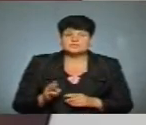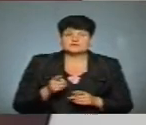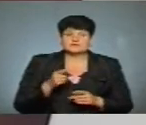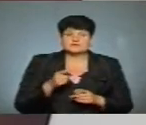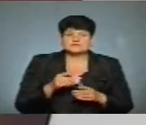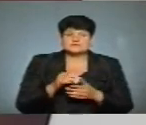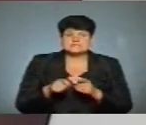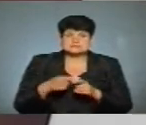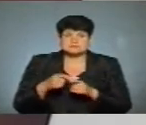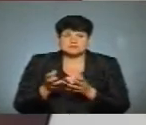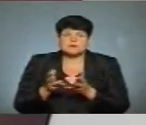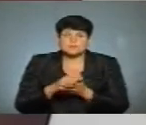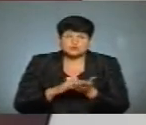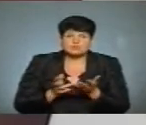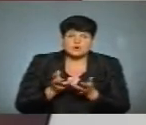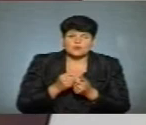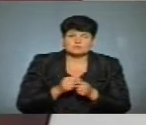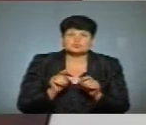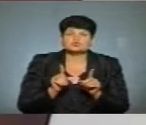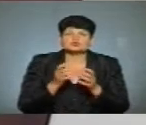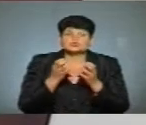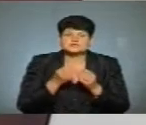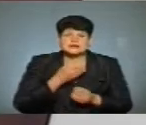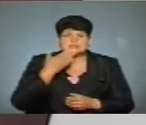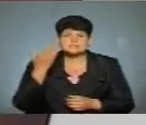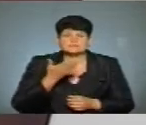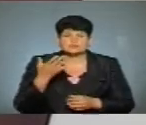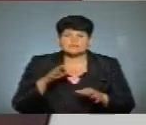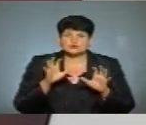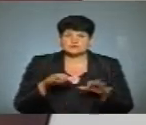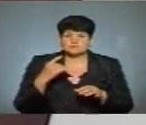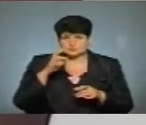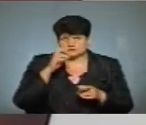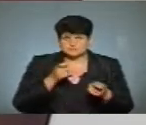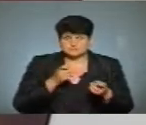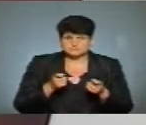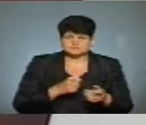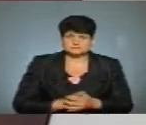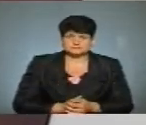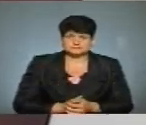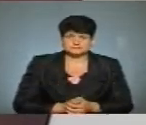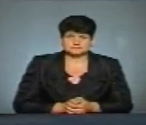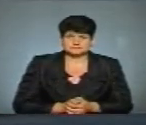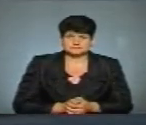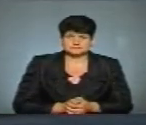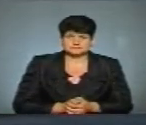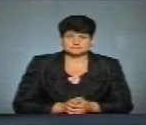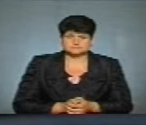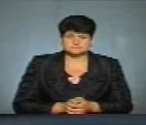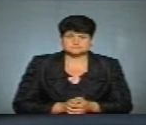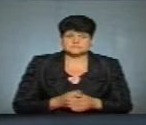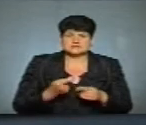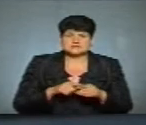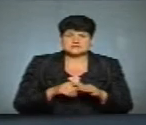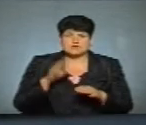збитки продовжують рахувати. Про що ще звітував голова облдержадміністрації, розповість Діана Ярошенко. Це